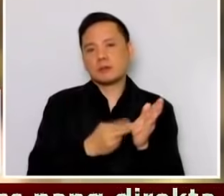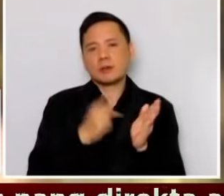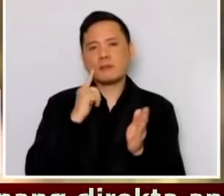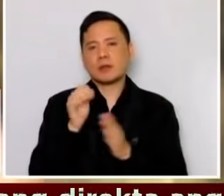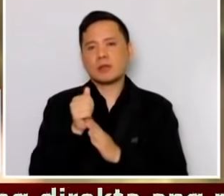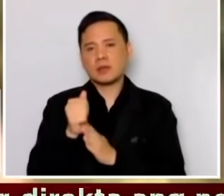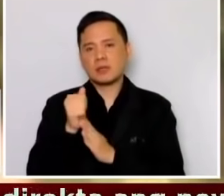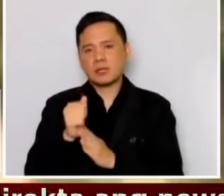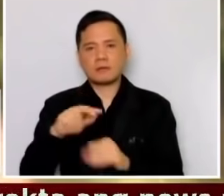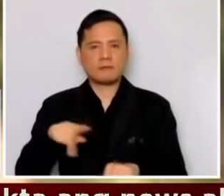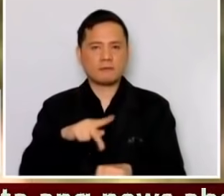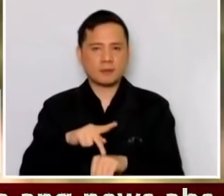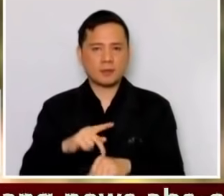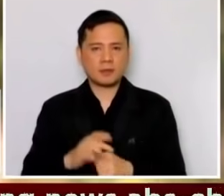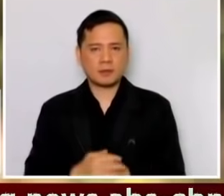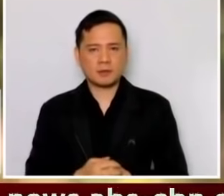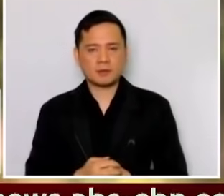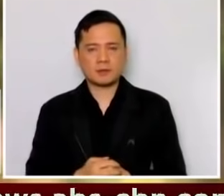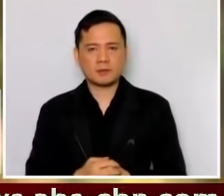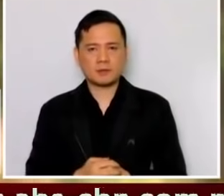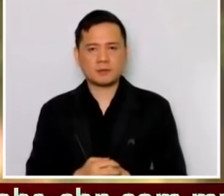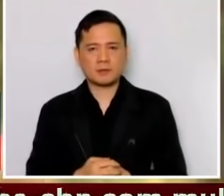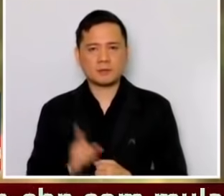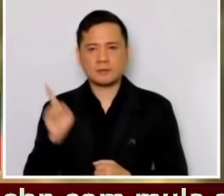my book, ha, dalawa lang naman